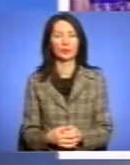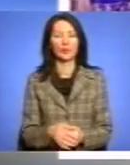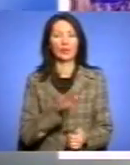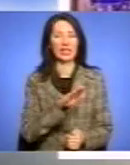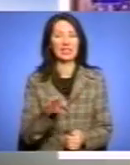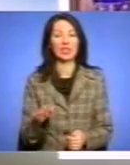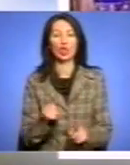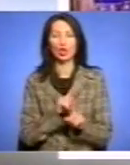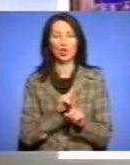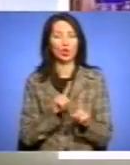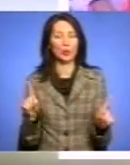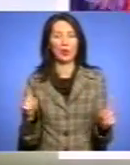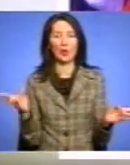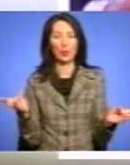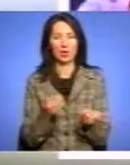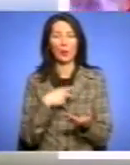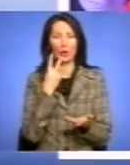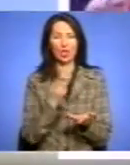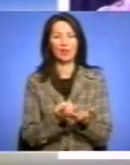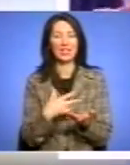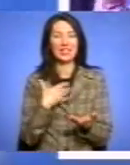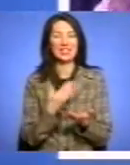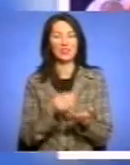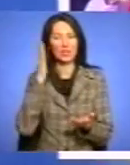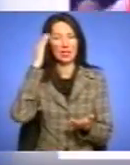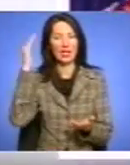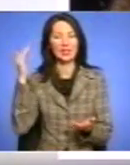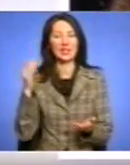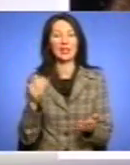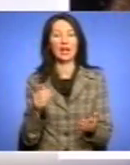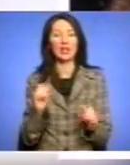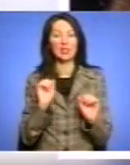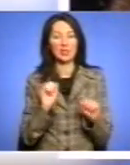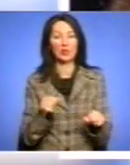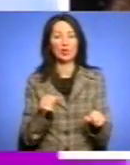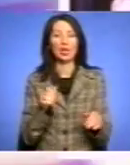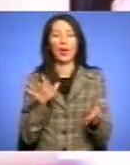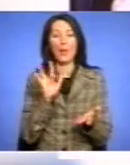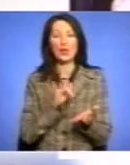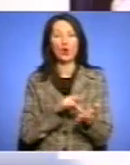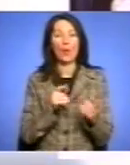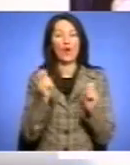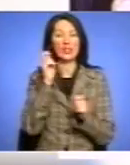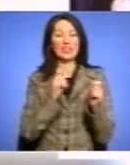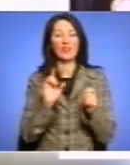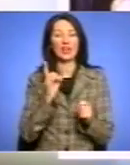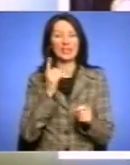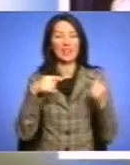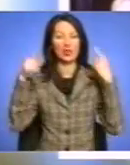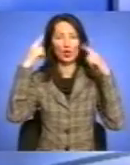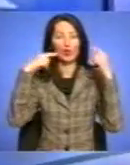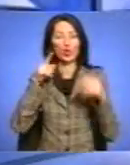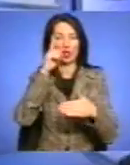Діти з особливими потребами продемонстрували свої таланти та здібності на міському фестивалі дитячої творчості «Повір у